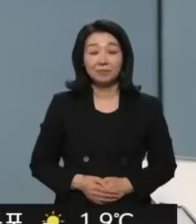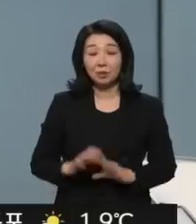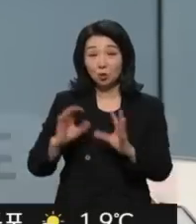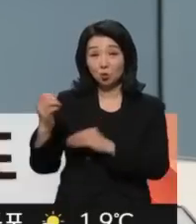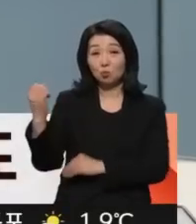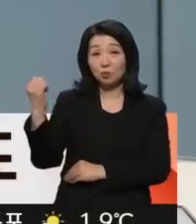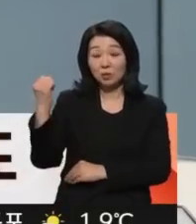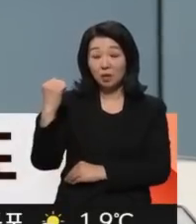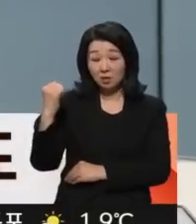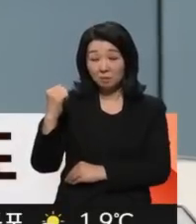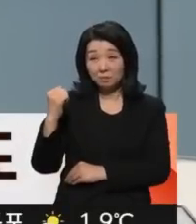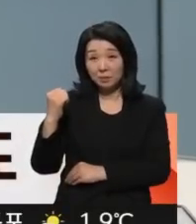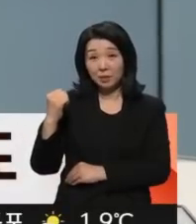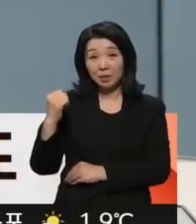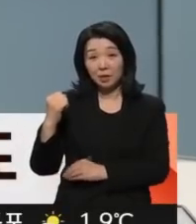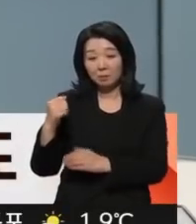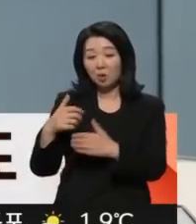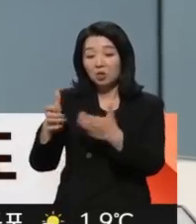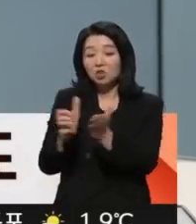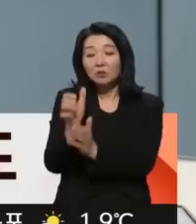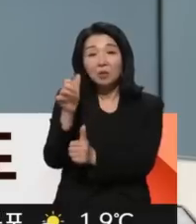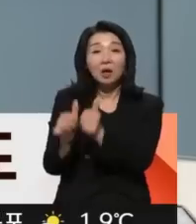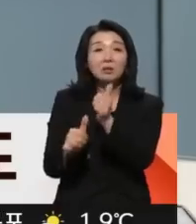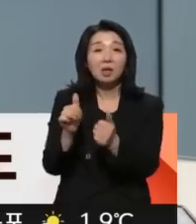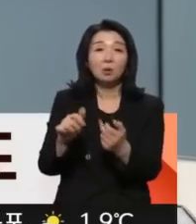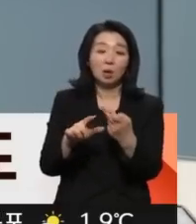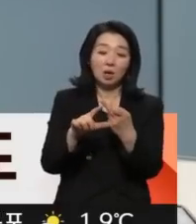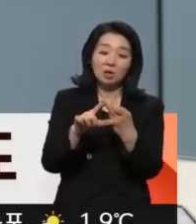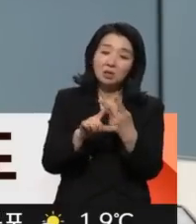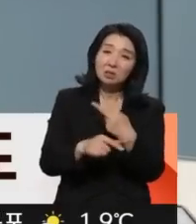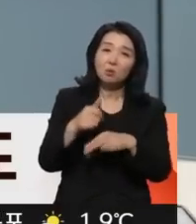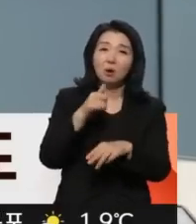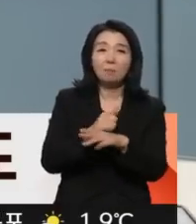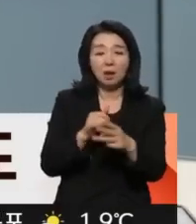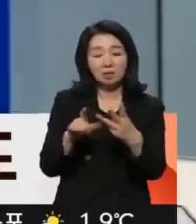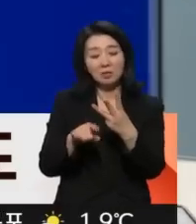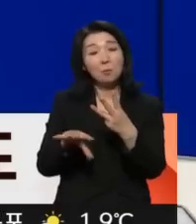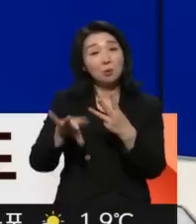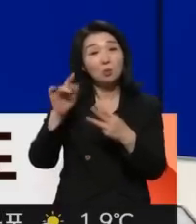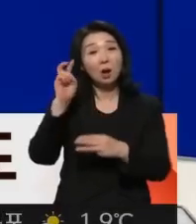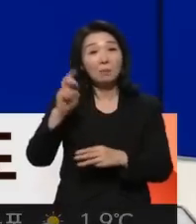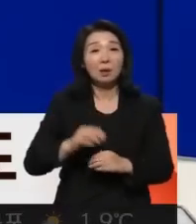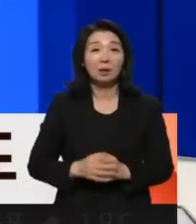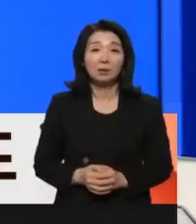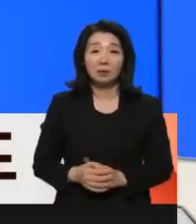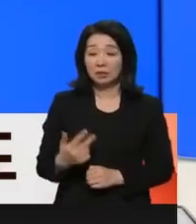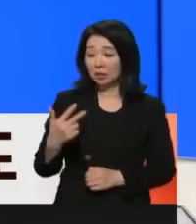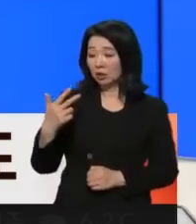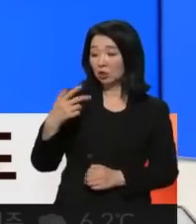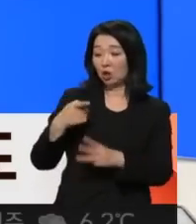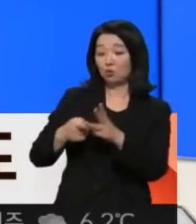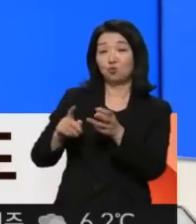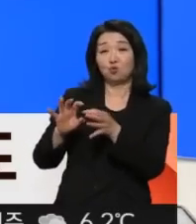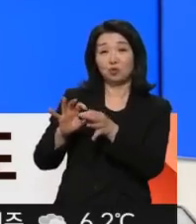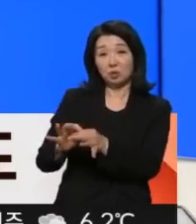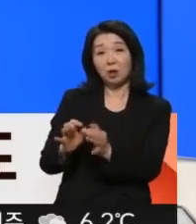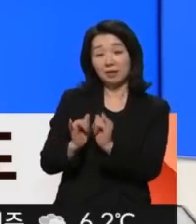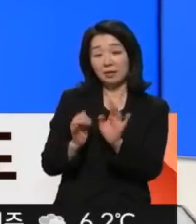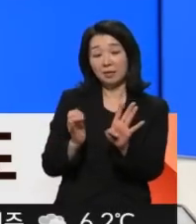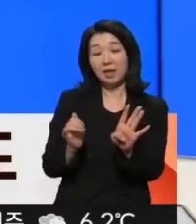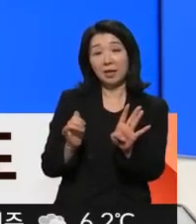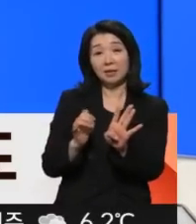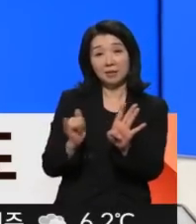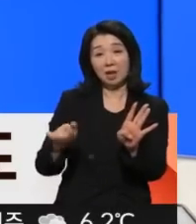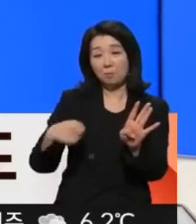국민의힘 차기 전당대회가 내년 2월 말 3월 초에 열릴 거란 전망이 나오고 있죠. 지난주 윤석열 대통령과 친윤계 의원 4명의 만찬 이후